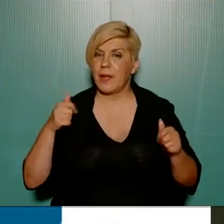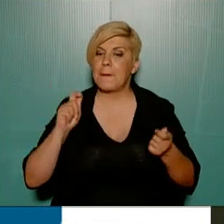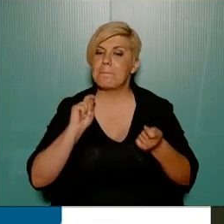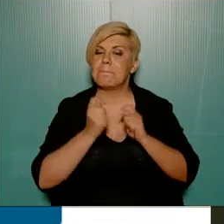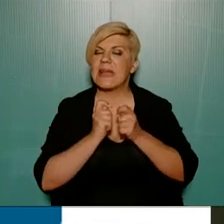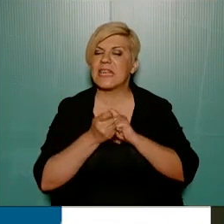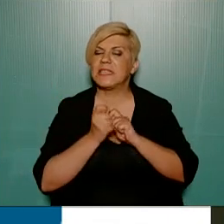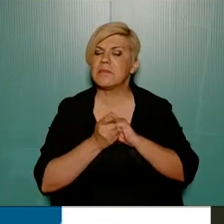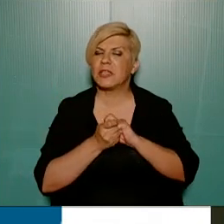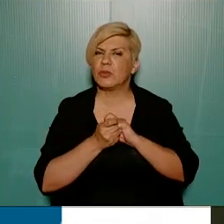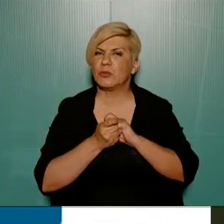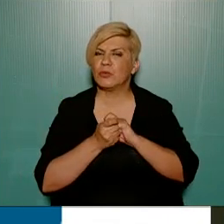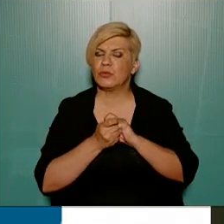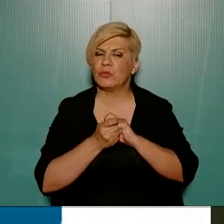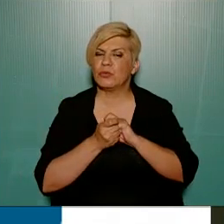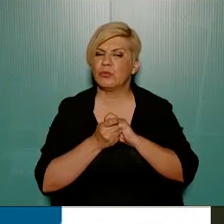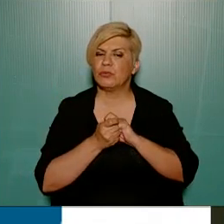και